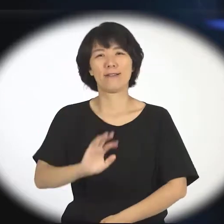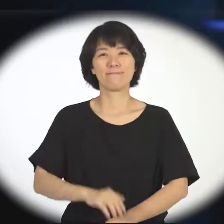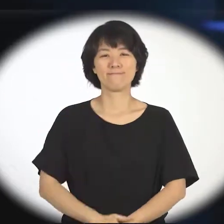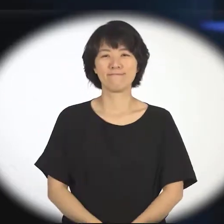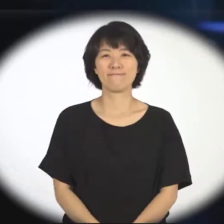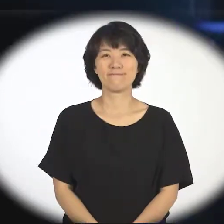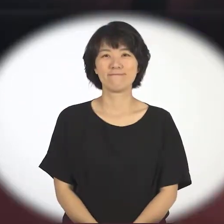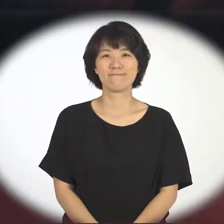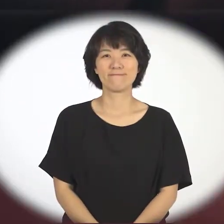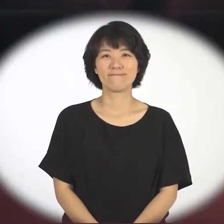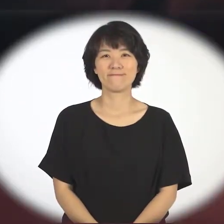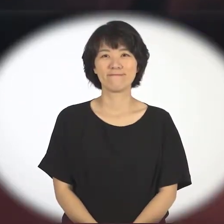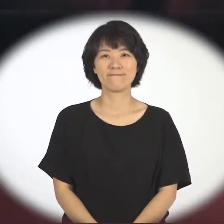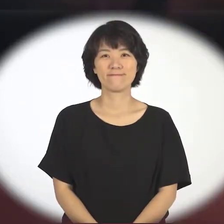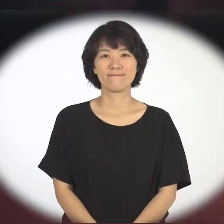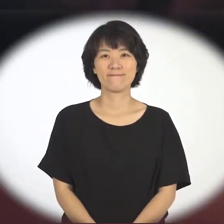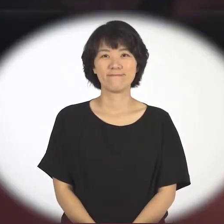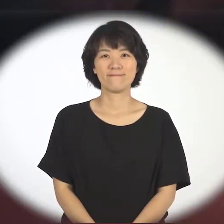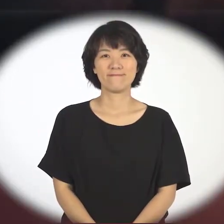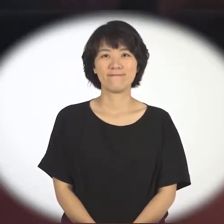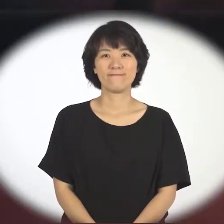心